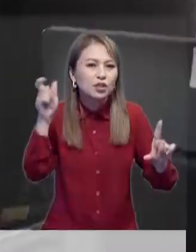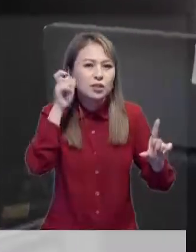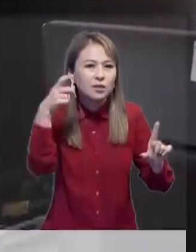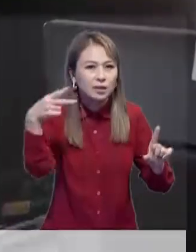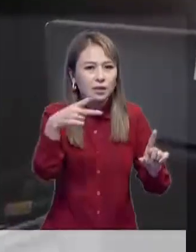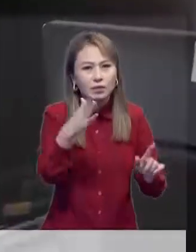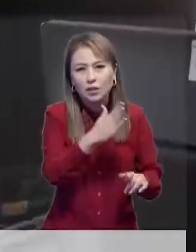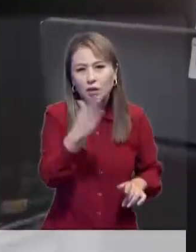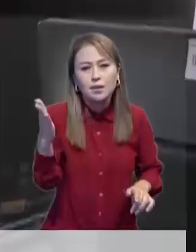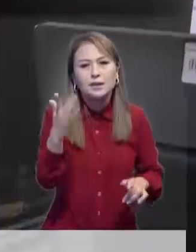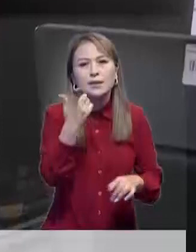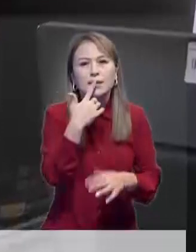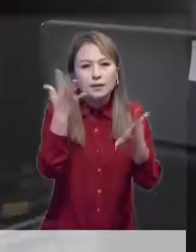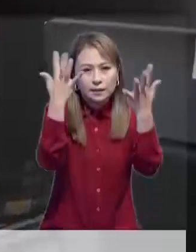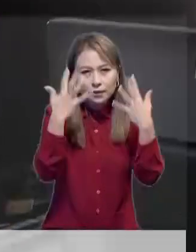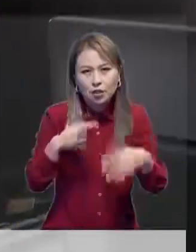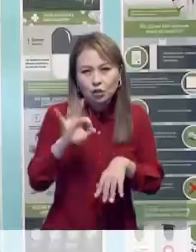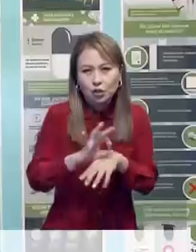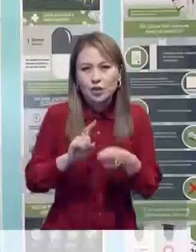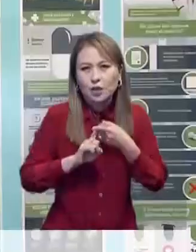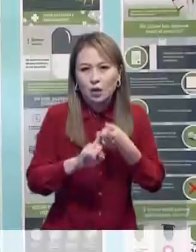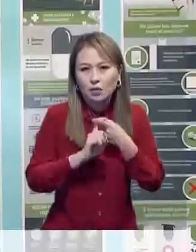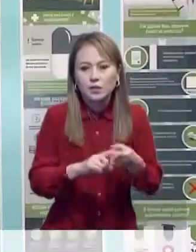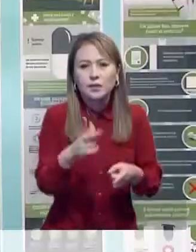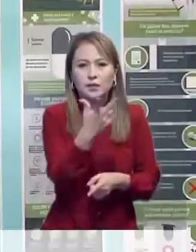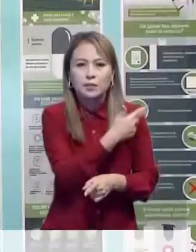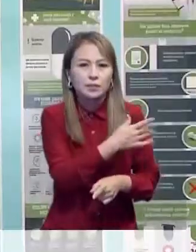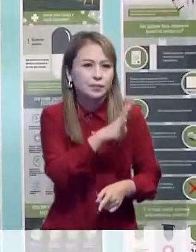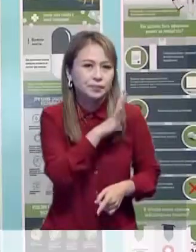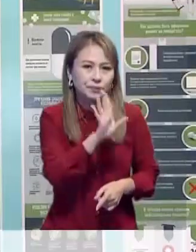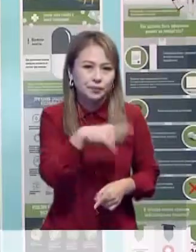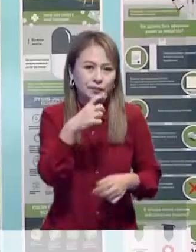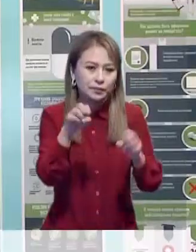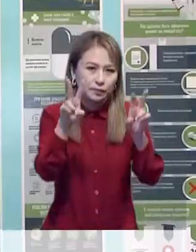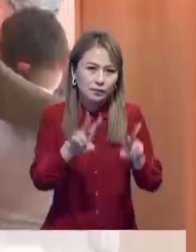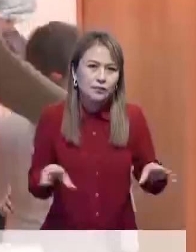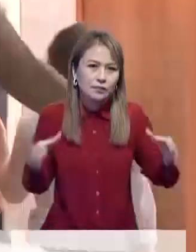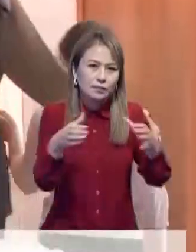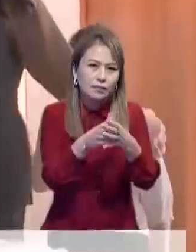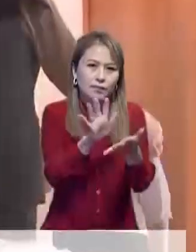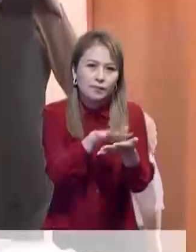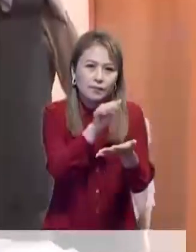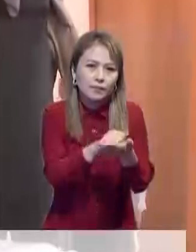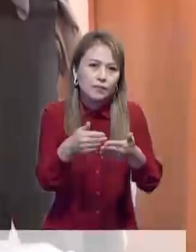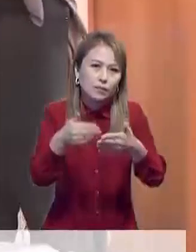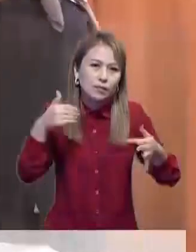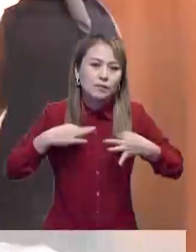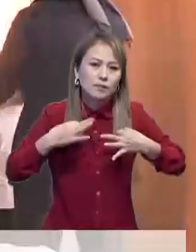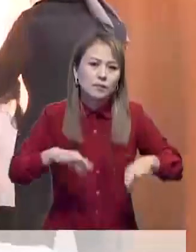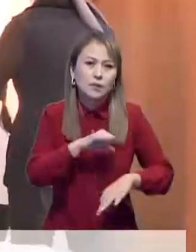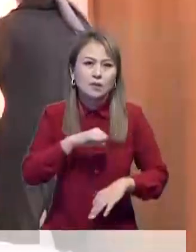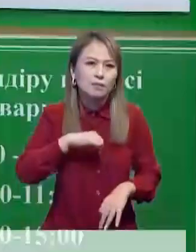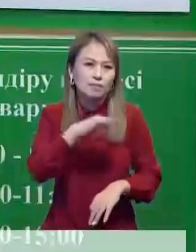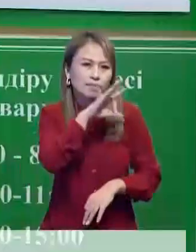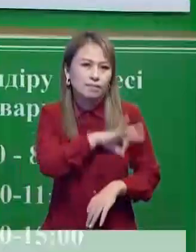айтқанда мектеп жасындағы 2000-нан астам бала қызылша жұқтырған. Науқастардың дені екпе алмаған дейді мамандар. Ал кеселдің алдын алудың ең